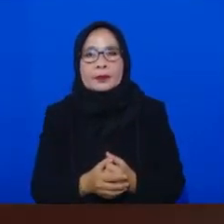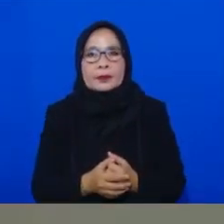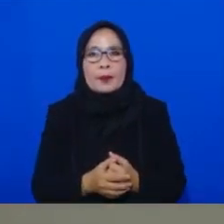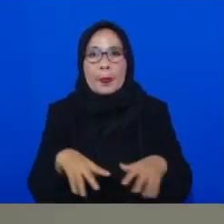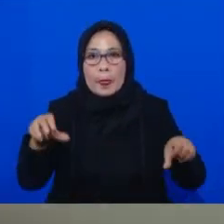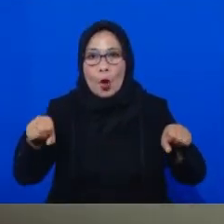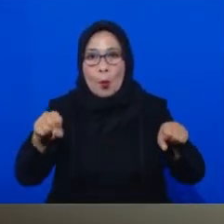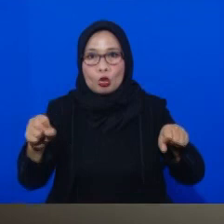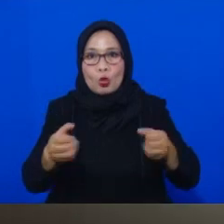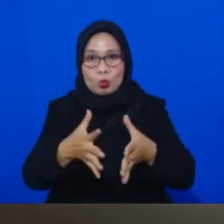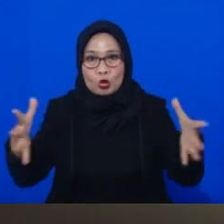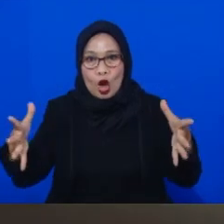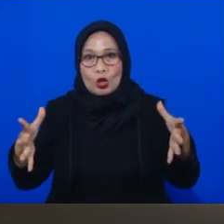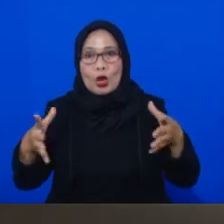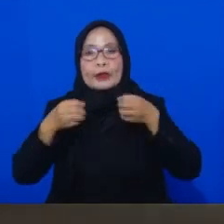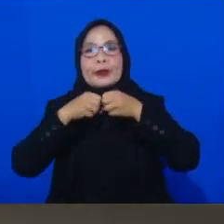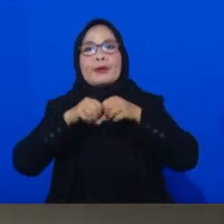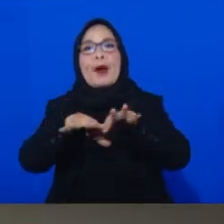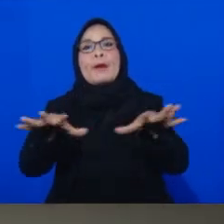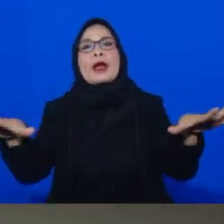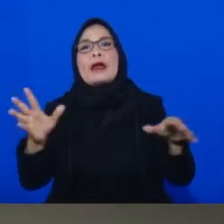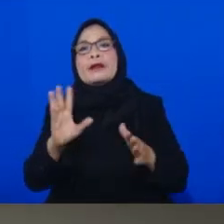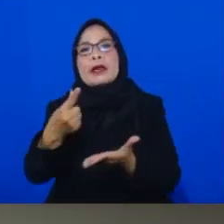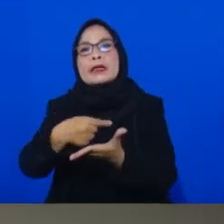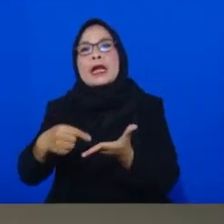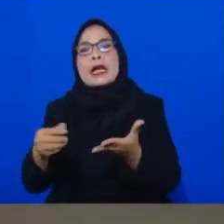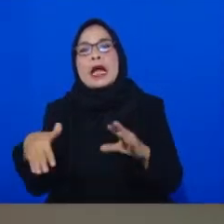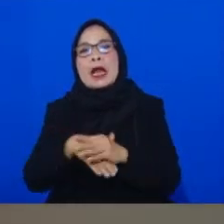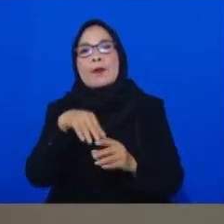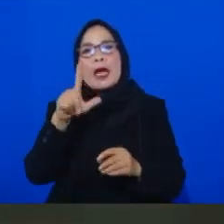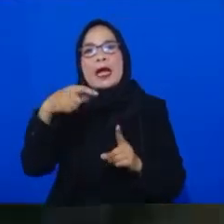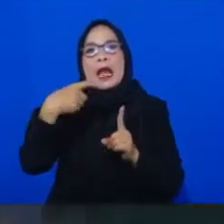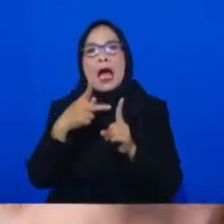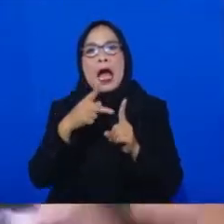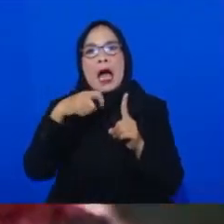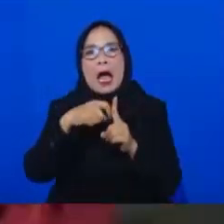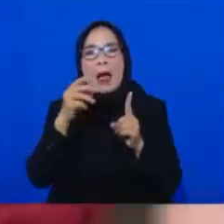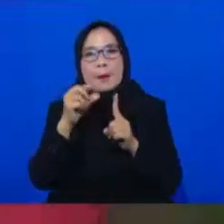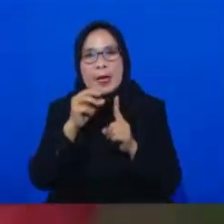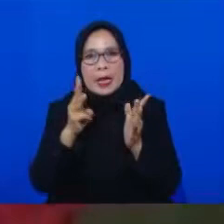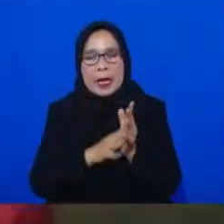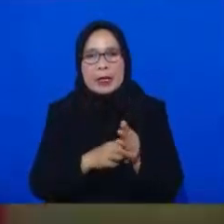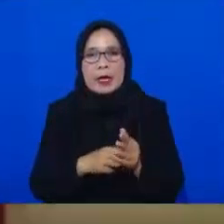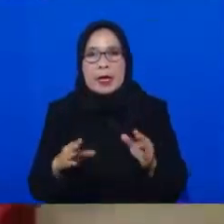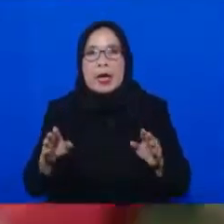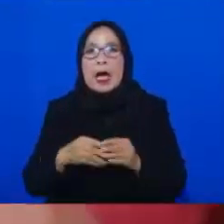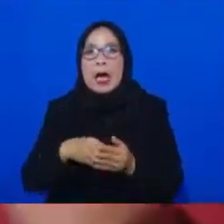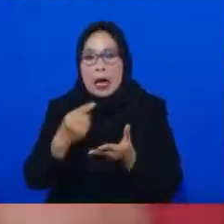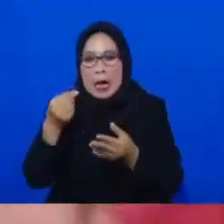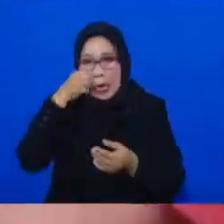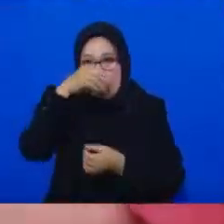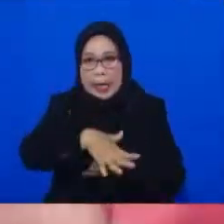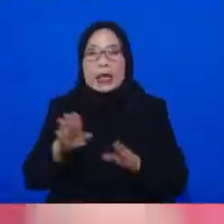Motor gede yang kerap ia pamerkan tidak tercatat dalam LHKPN. PPATK memblokir rekening AKBP Akhirudin